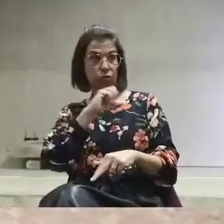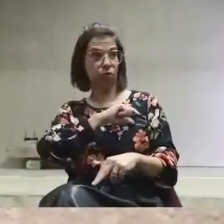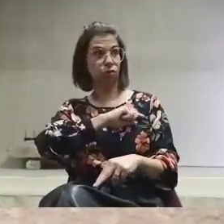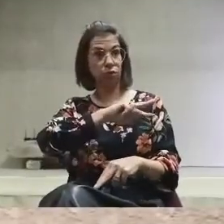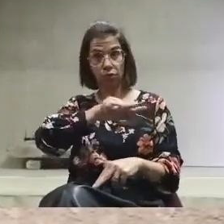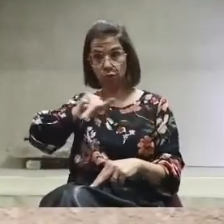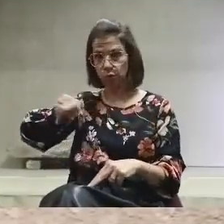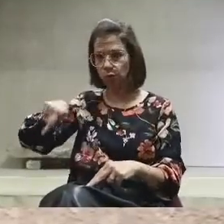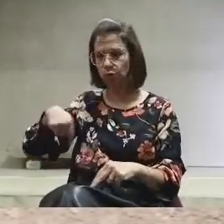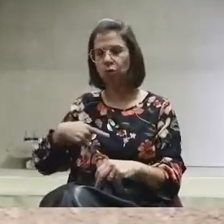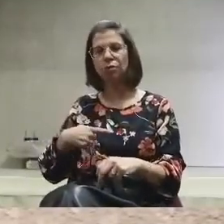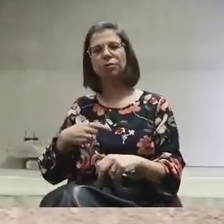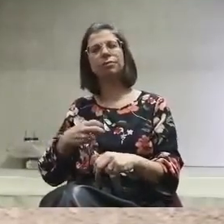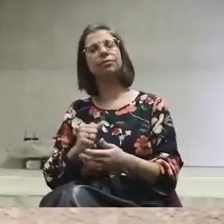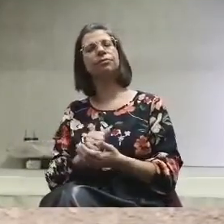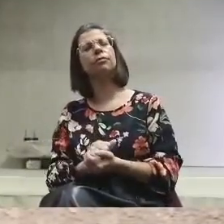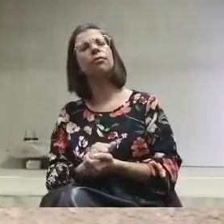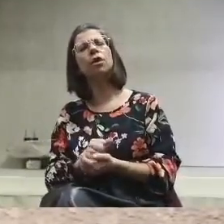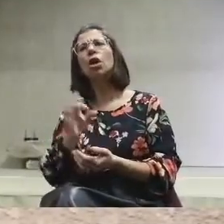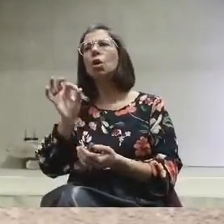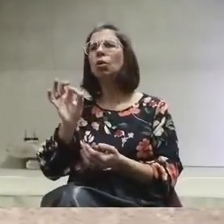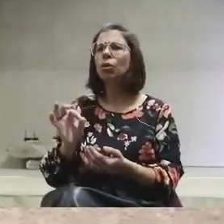La repentance à elle seule